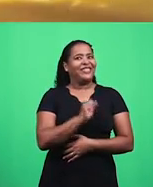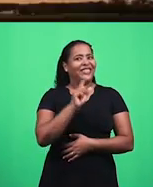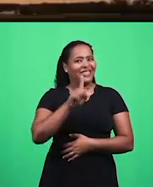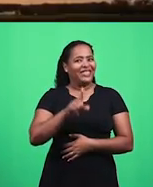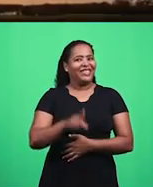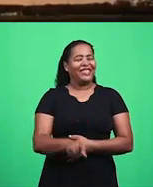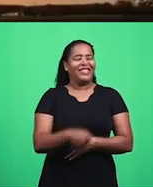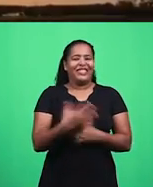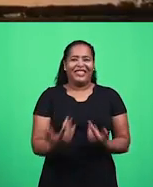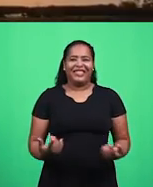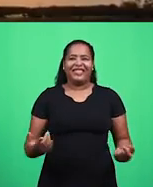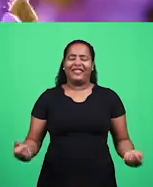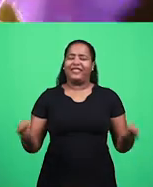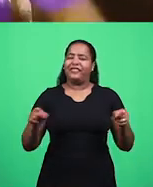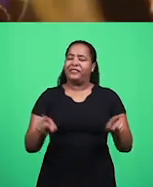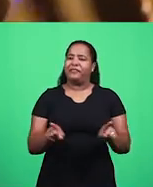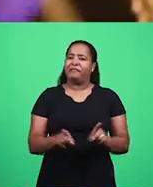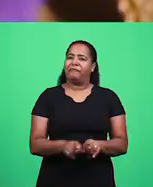я рад.